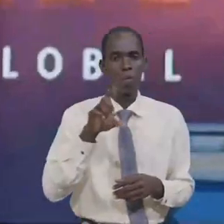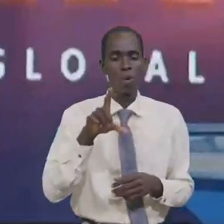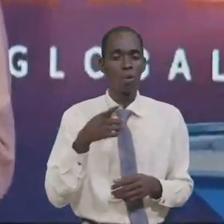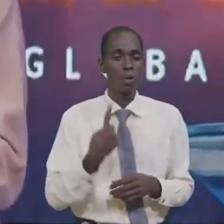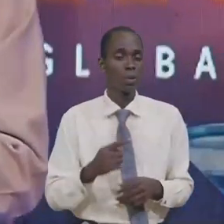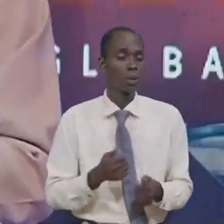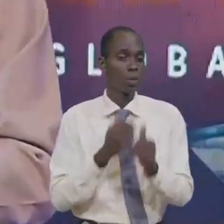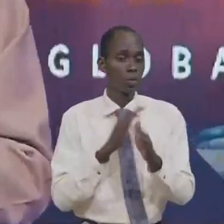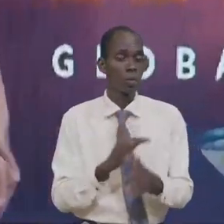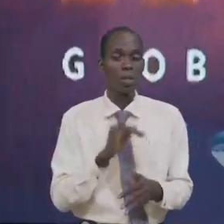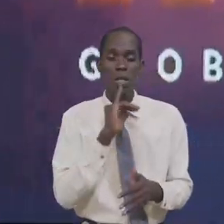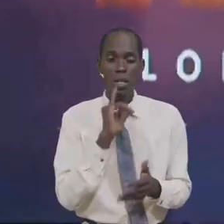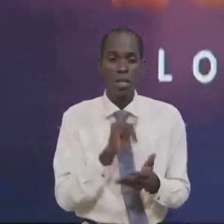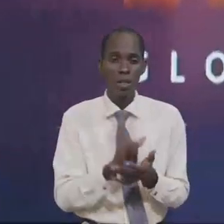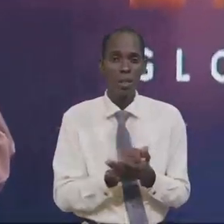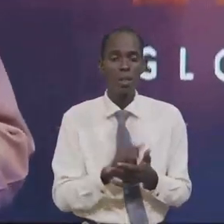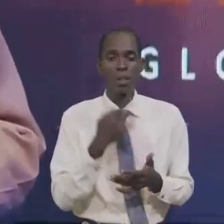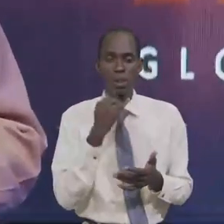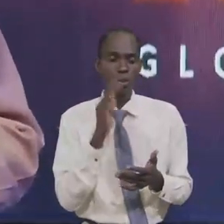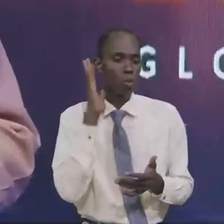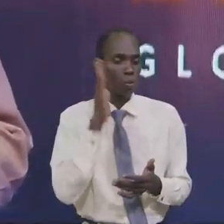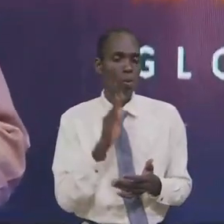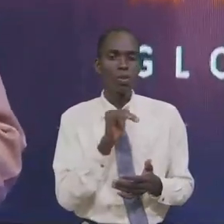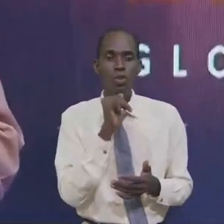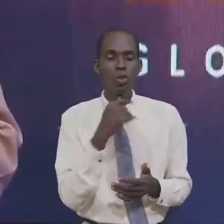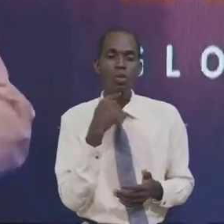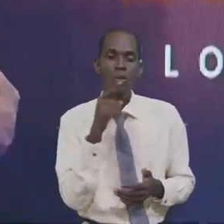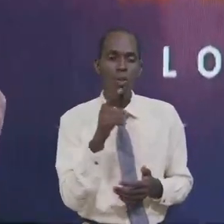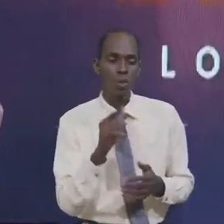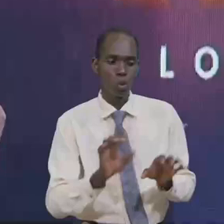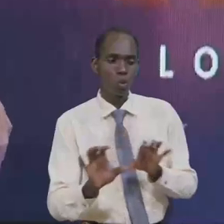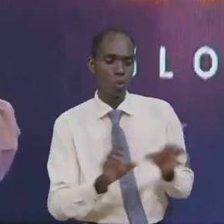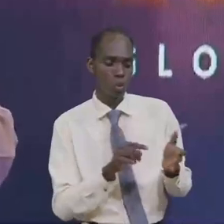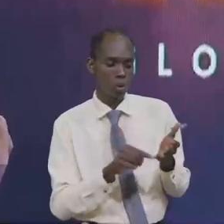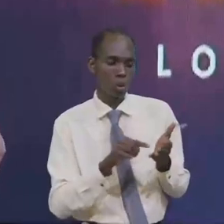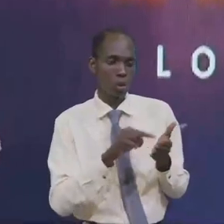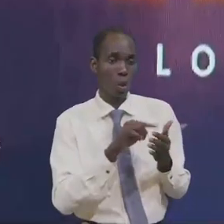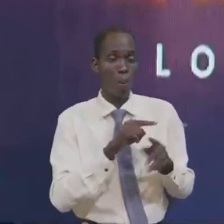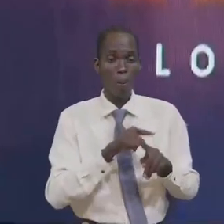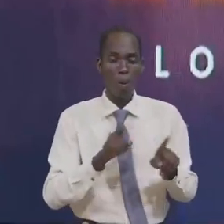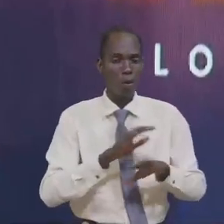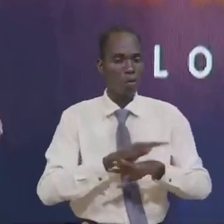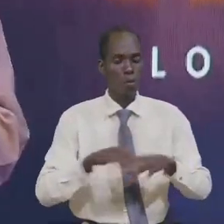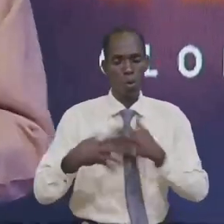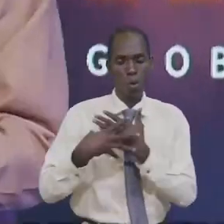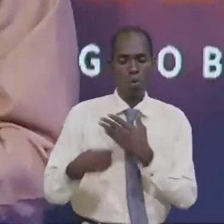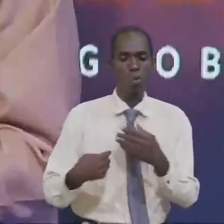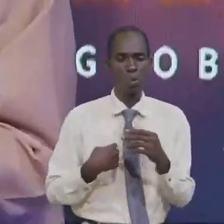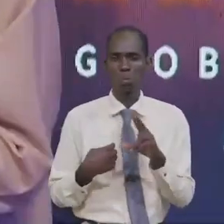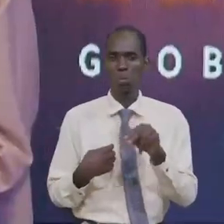qui dira fait que je dis et ne faites pas ce que je fais lui-même dit